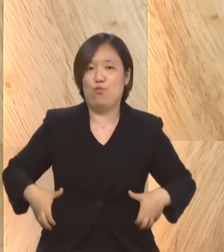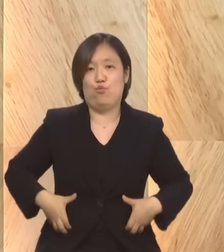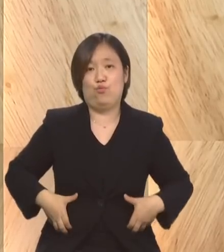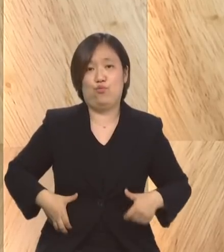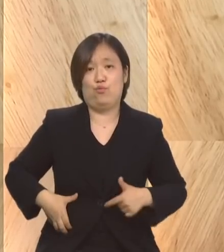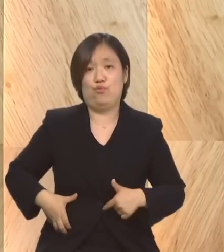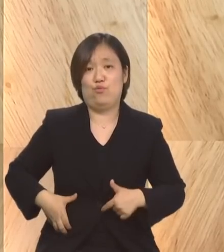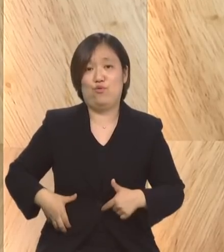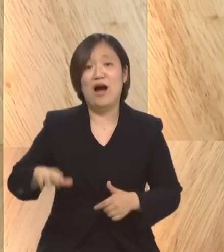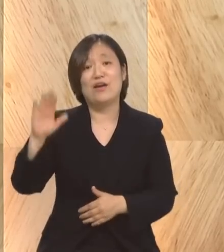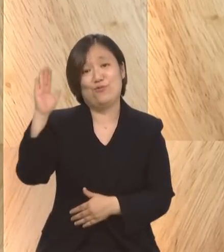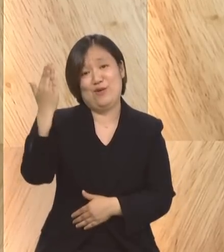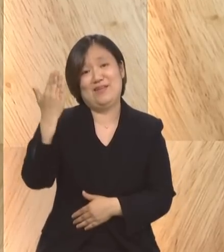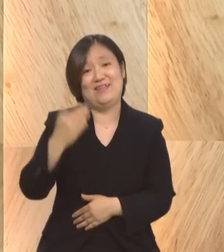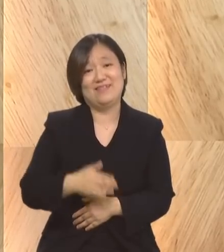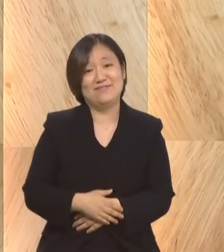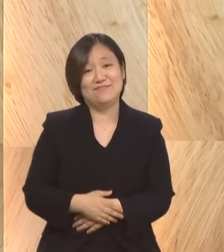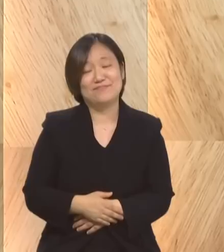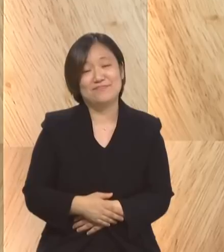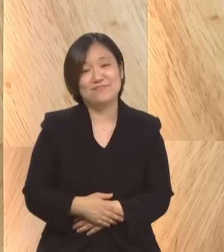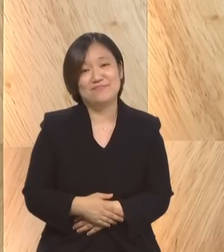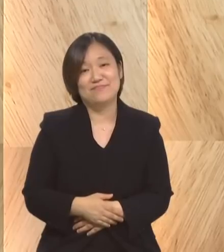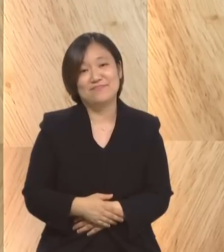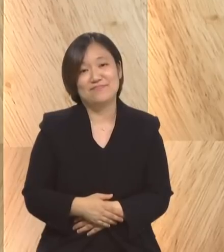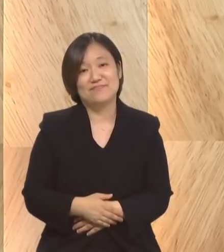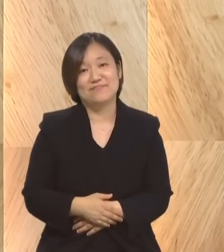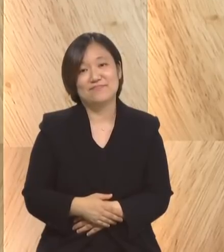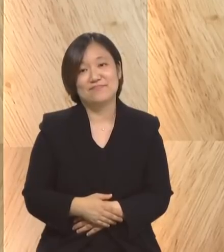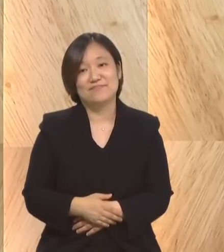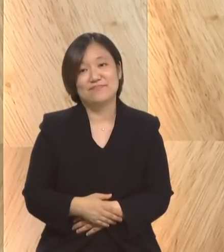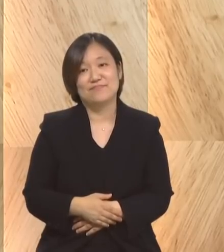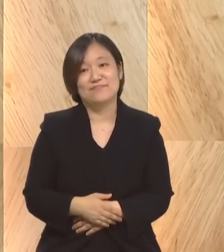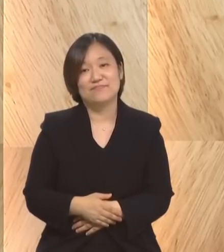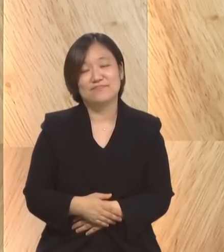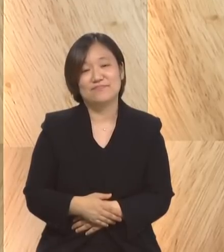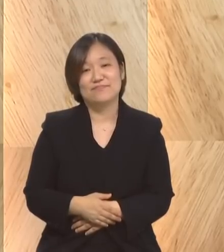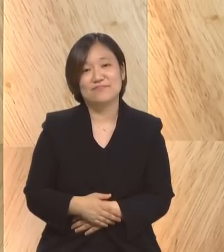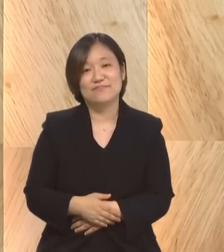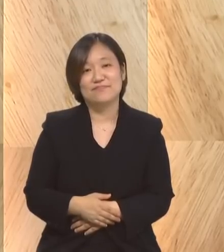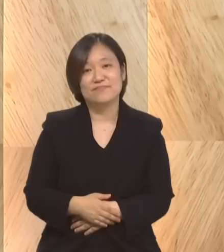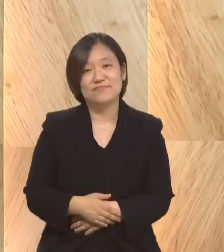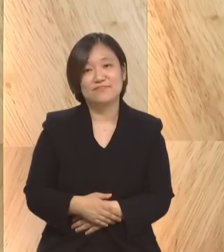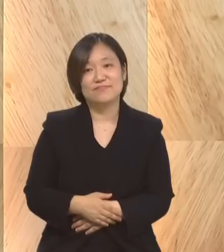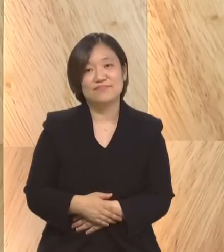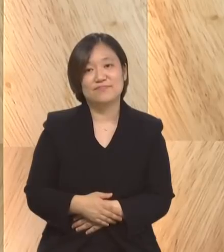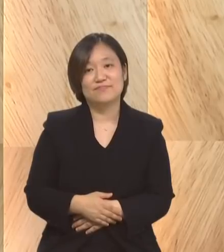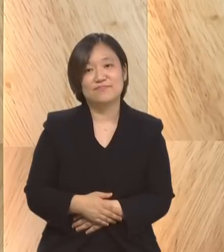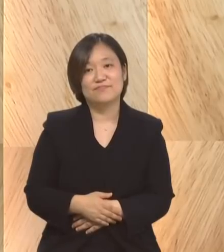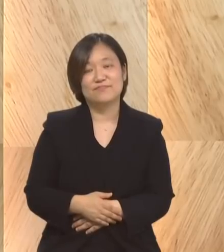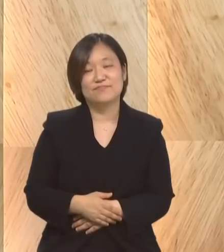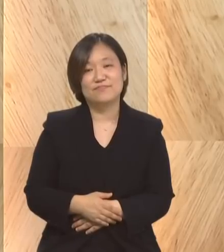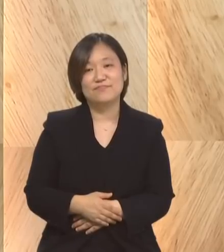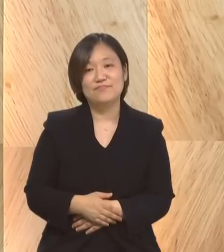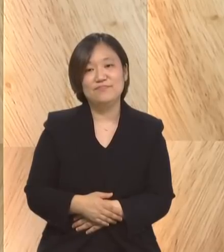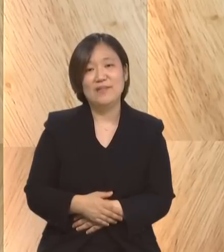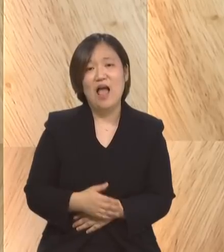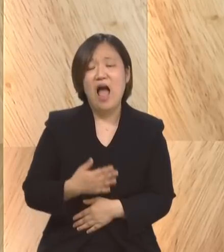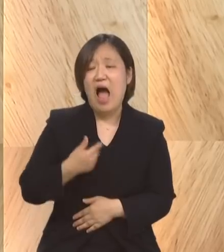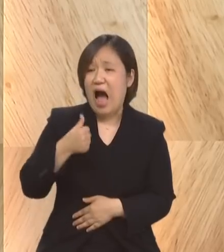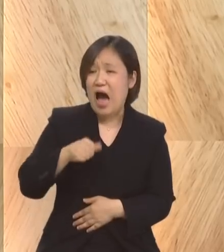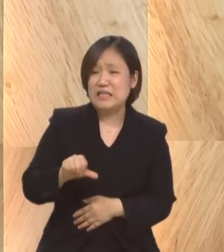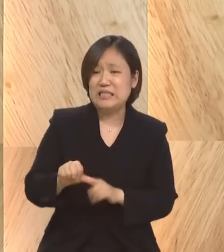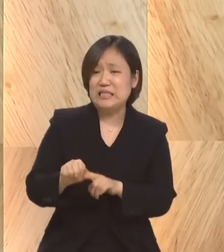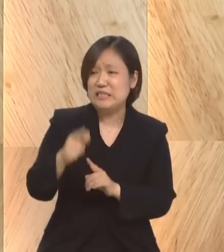마음을 그렇게 이제 비우시고 받아들이셨다고 해요 근데 그렇게 이제 아들이 출가하는 걸 반대하셨지만